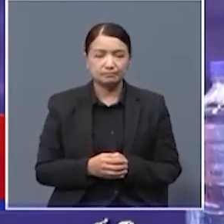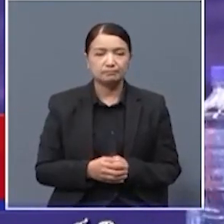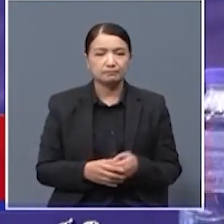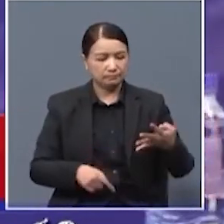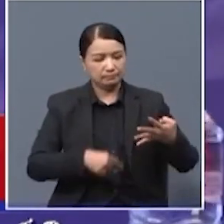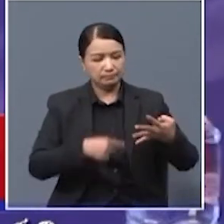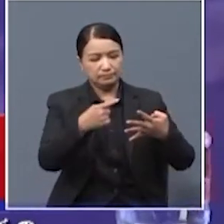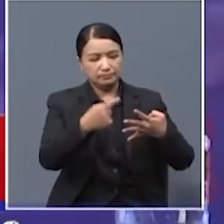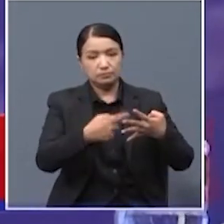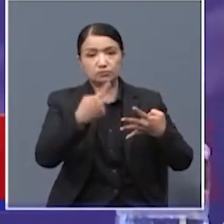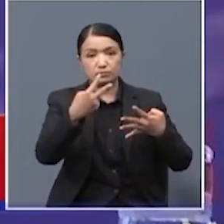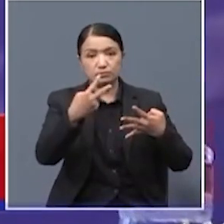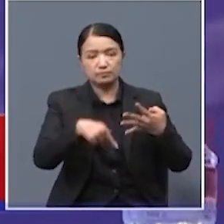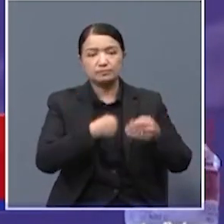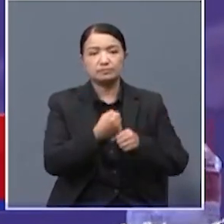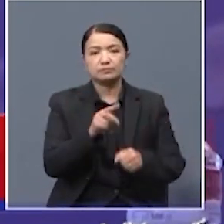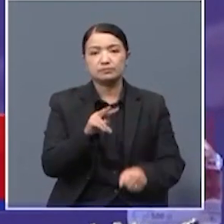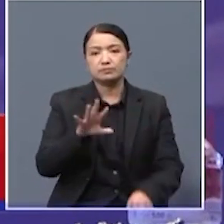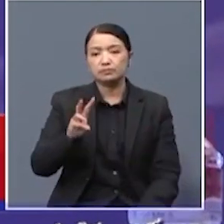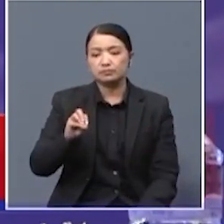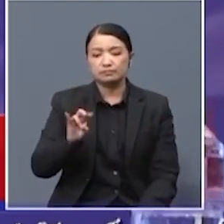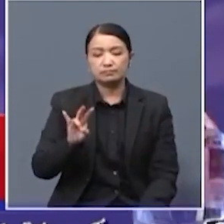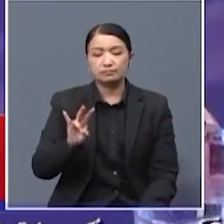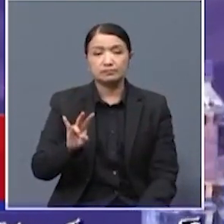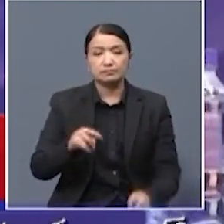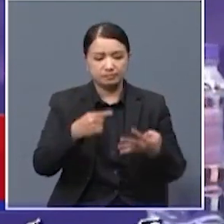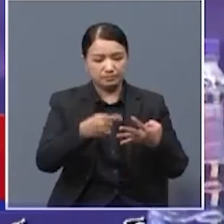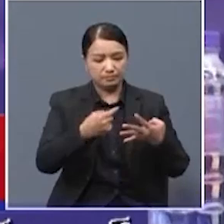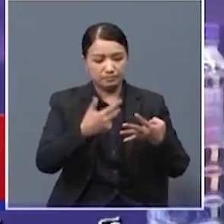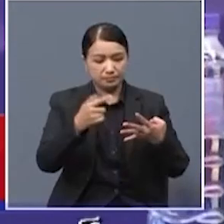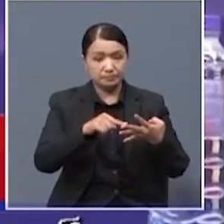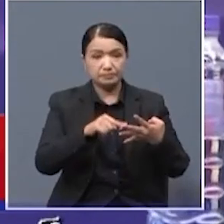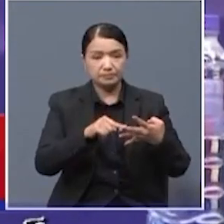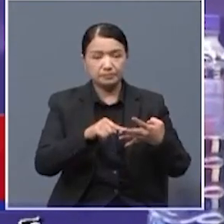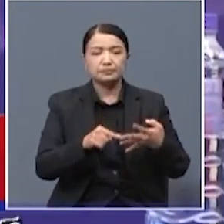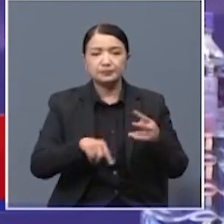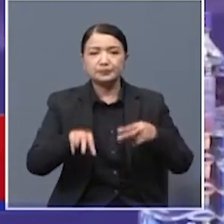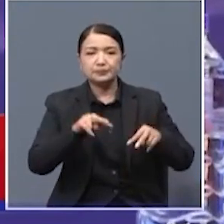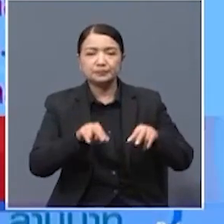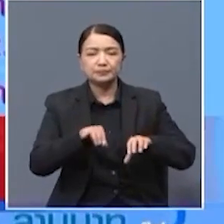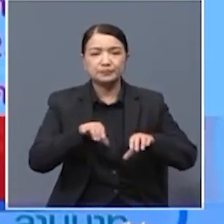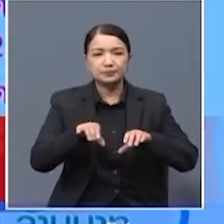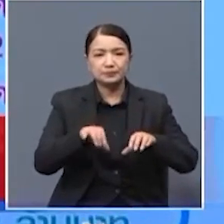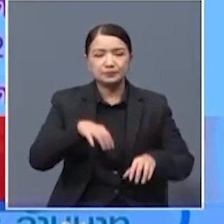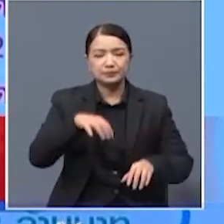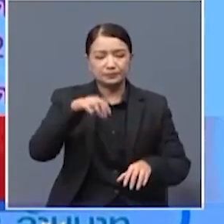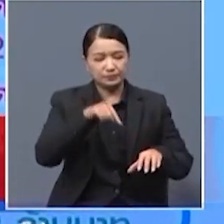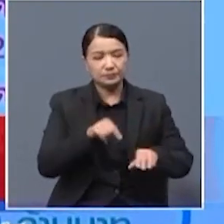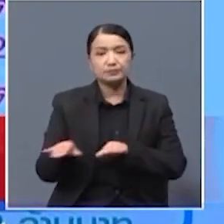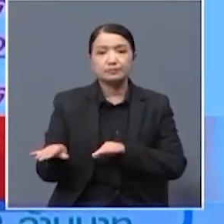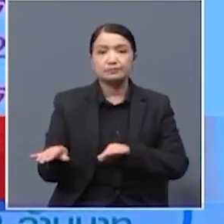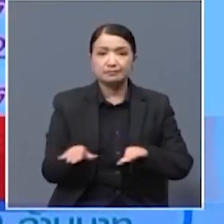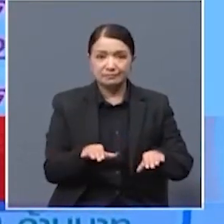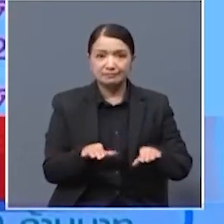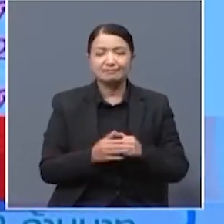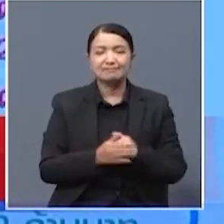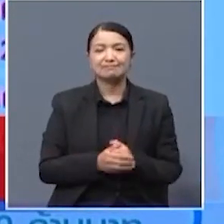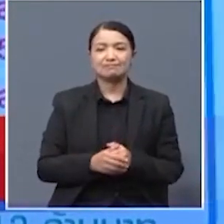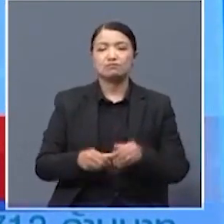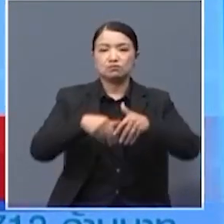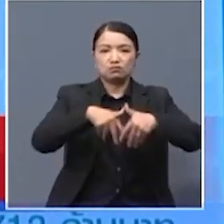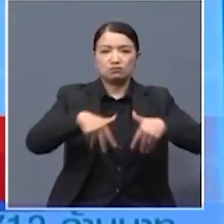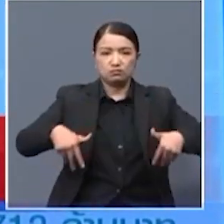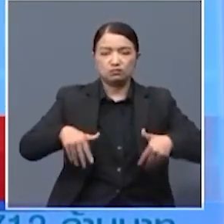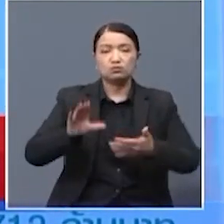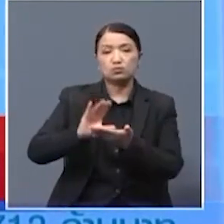ช่วงไตรมาสที่ 2ปี 2567นะครับว่ามีการยกระดับการกำกับดูแลและบริหารจัดการองค์กรเพื่อเตรียมความพร้อมการปรับโครง